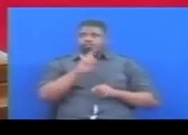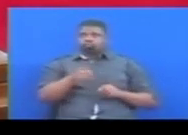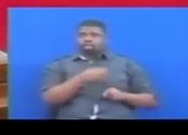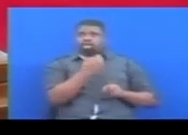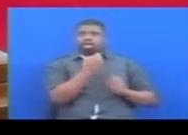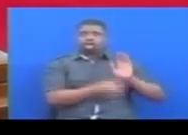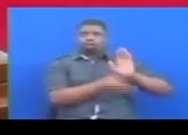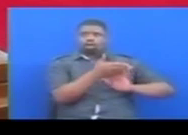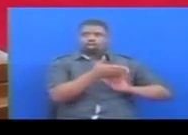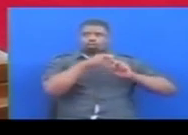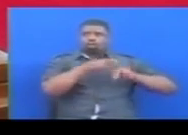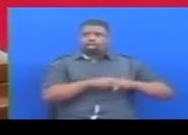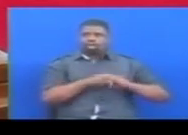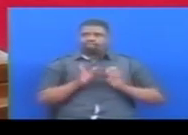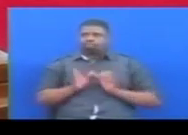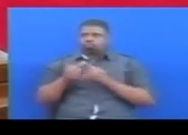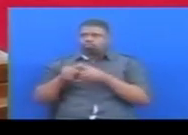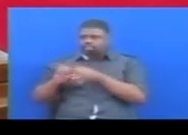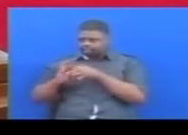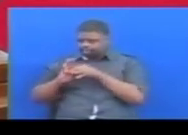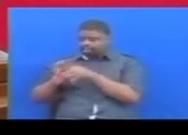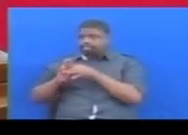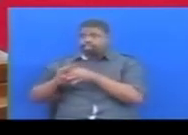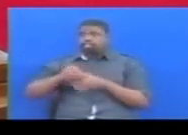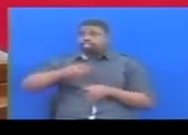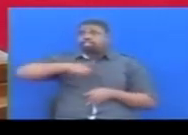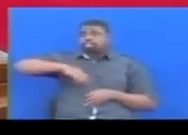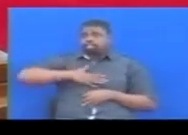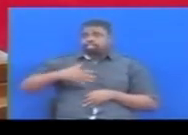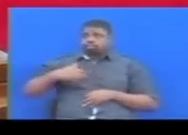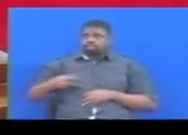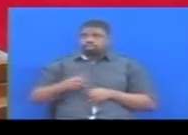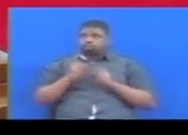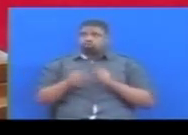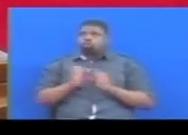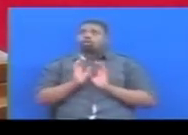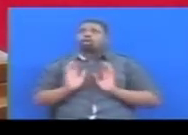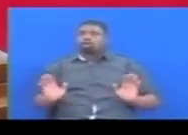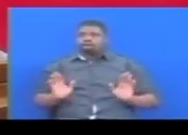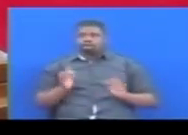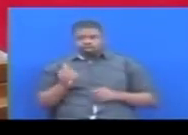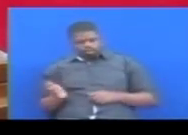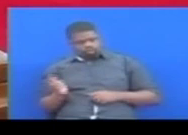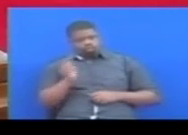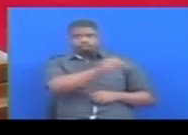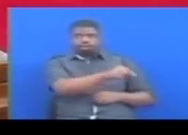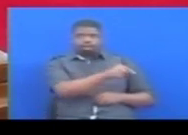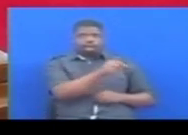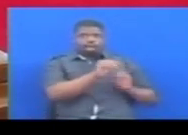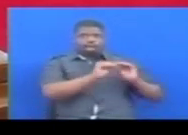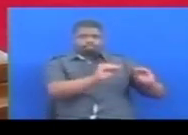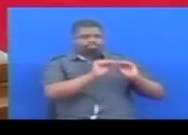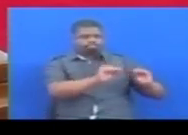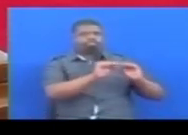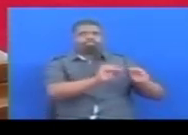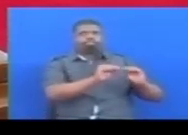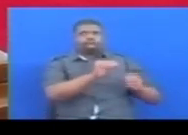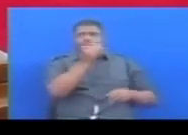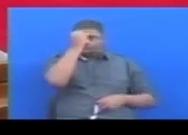katika vikundi vya ushirika, na sisi Wizara ya Mifugo na Uvuvi tuko tayari kwenda kutoa elimu, lakini vile